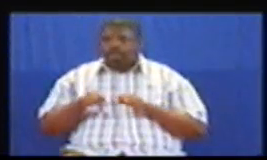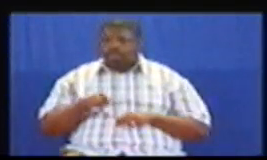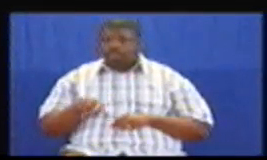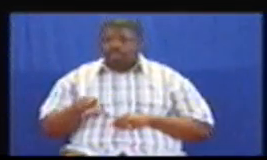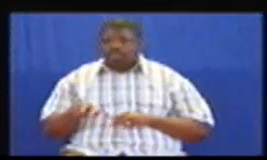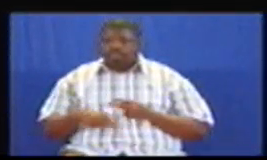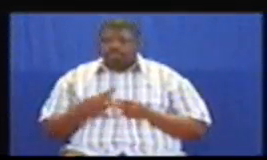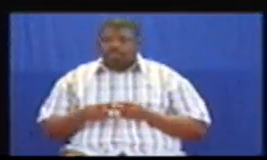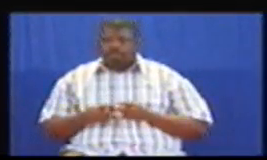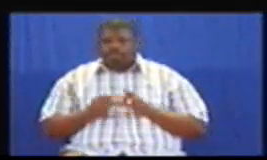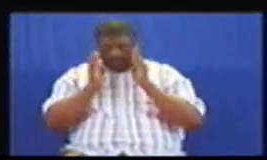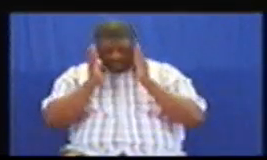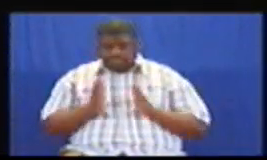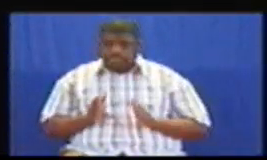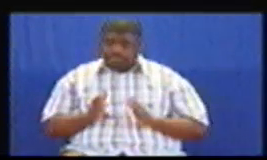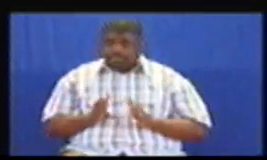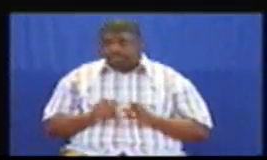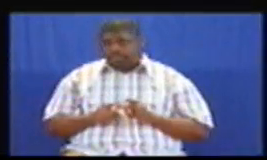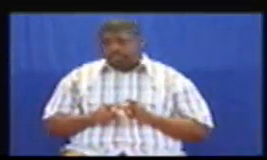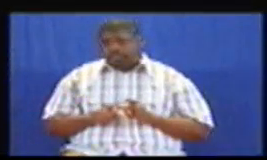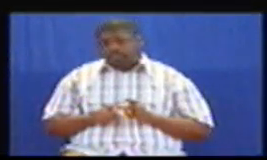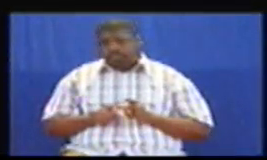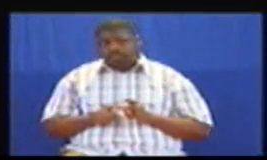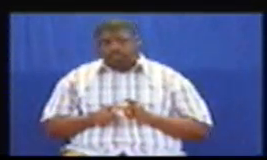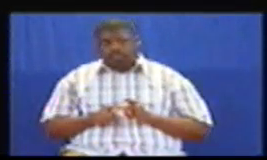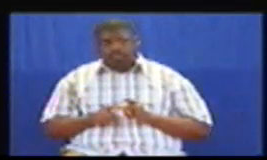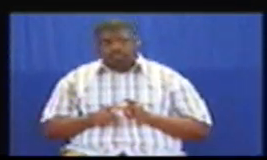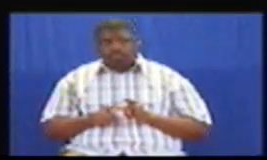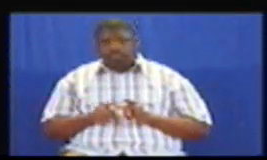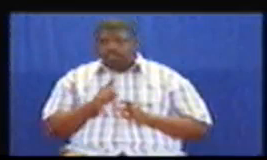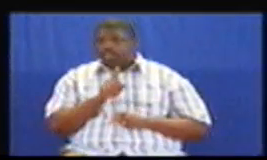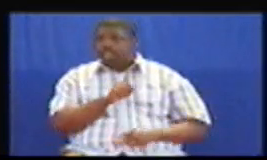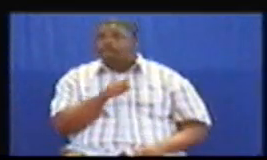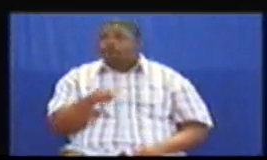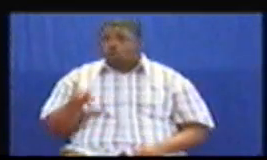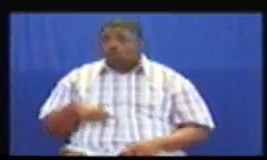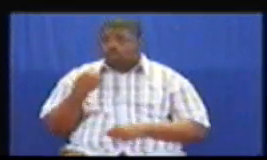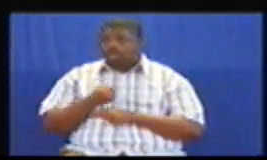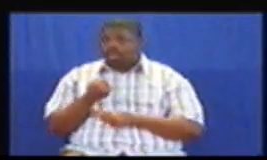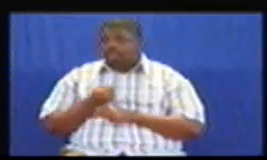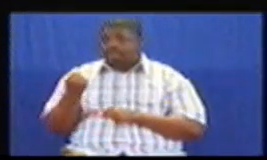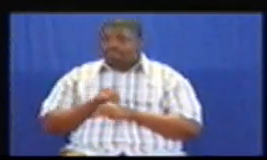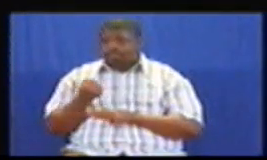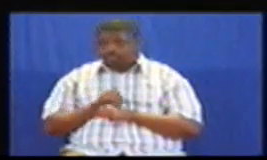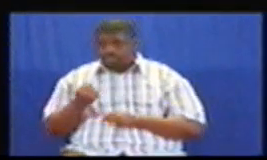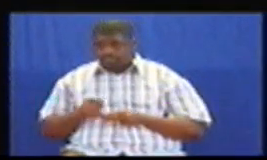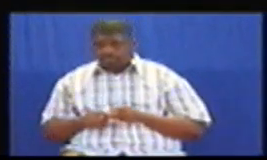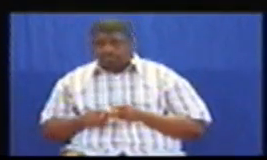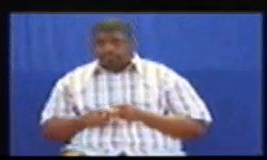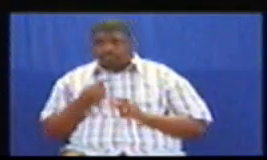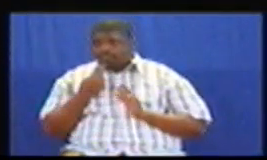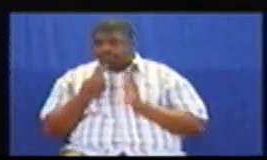za maadili ya watumishi wa mahakama, zipo na zinafanya kazi. Na kama